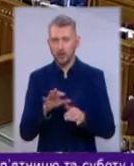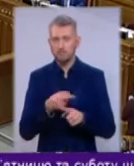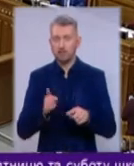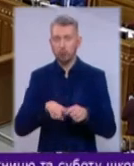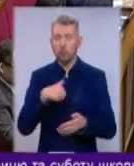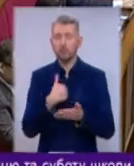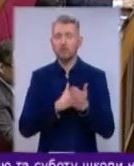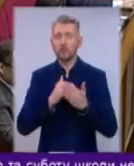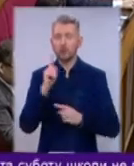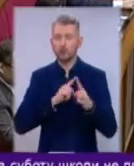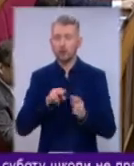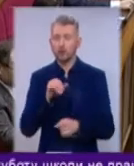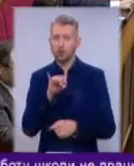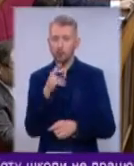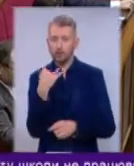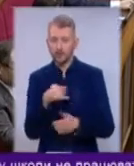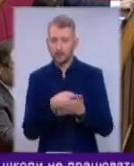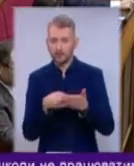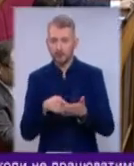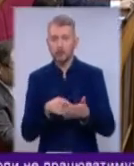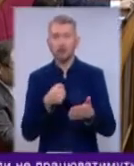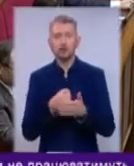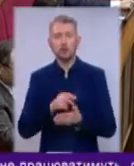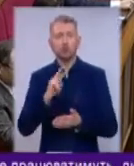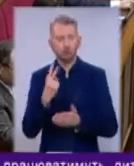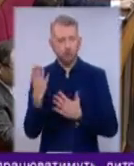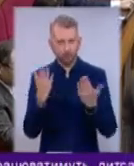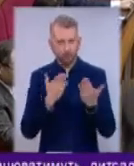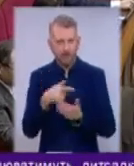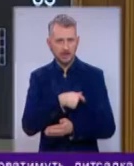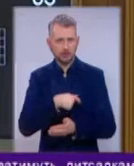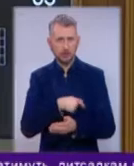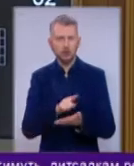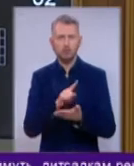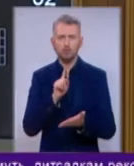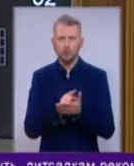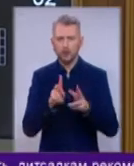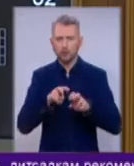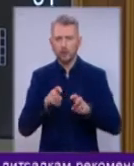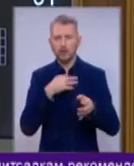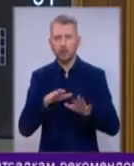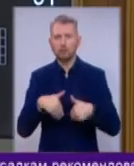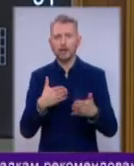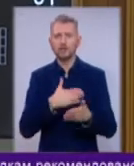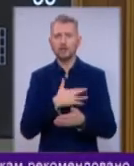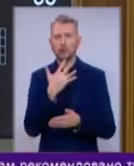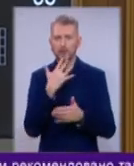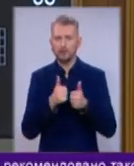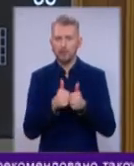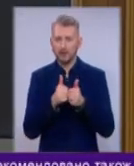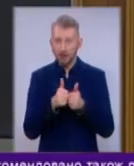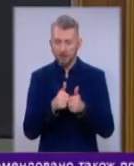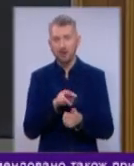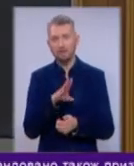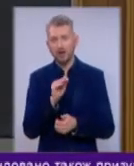цьому голова Верховної Ради Андрій Парубій зазначив, до другого читання депутати мусять розглянути рекомендації наших іноземних партнерів,